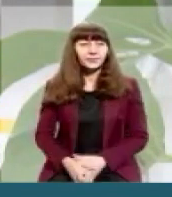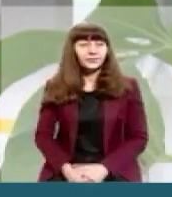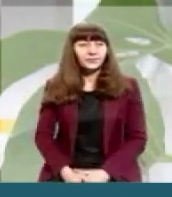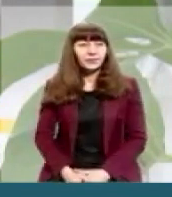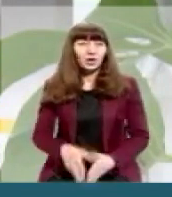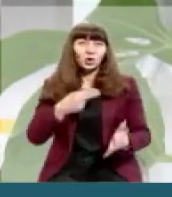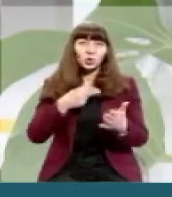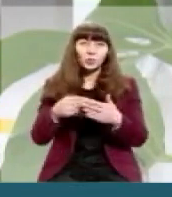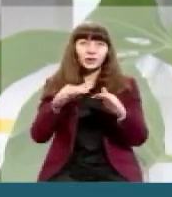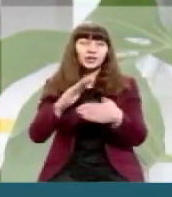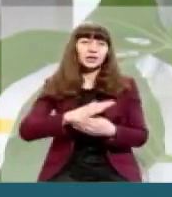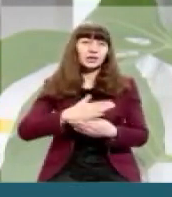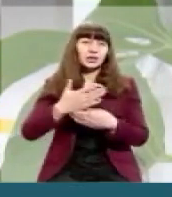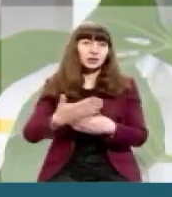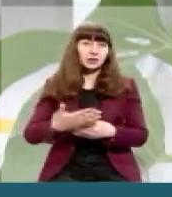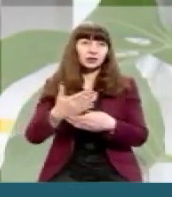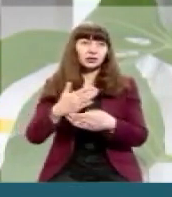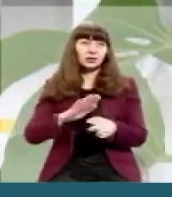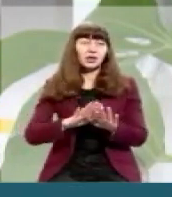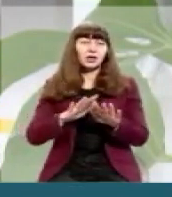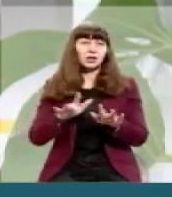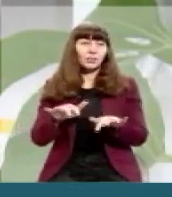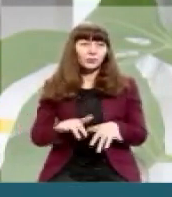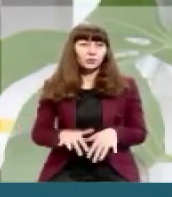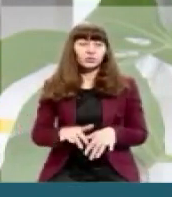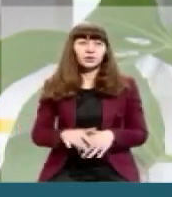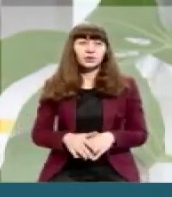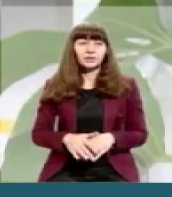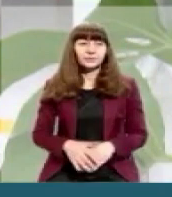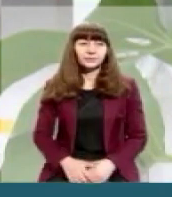Приобретены компьютеры и также интерактивные доски.